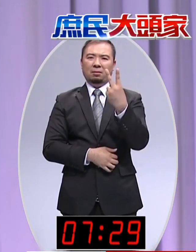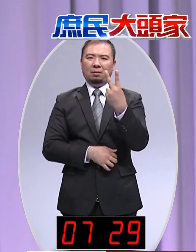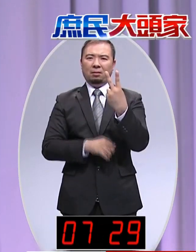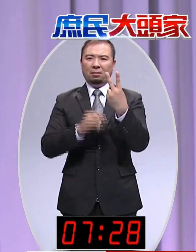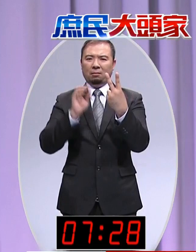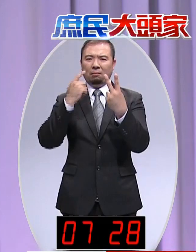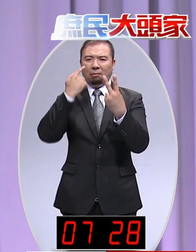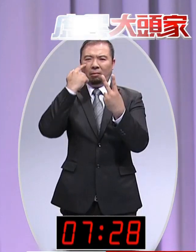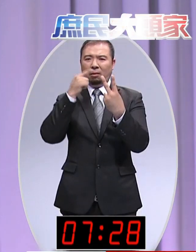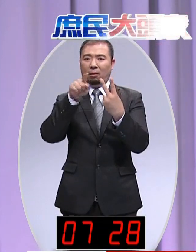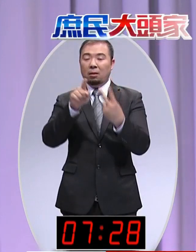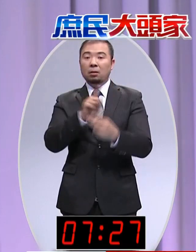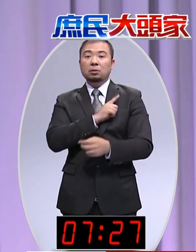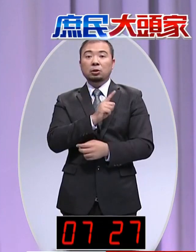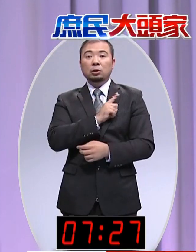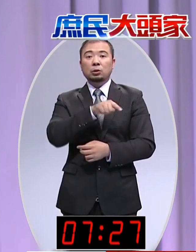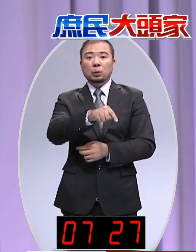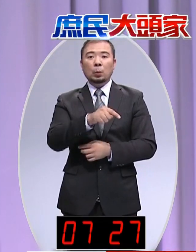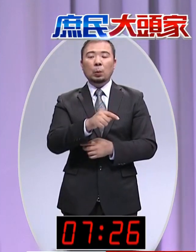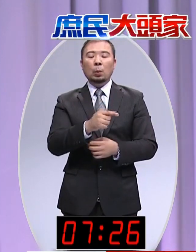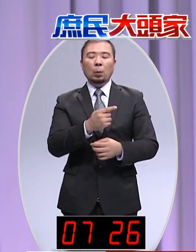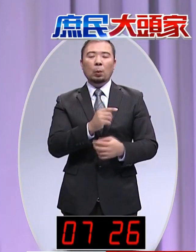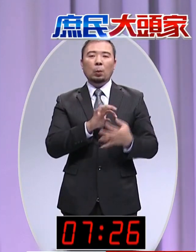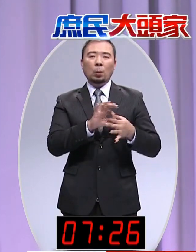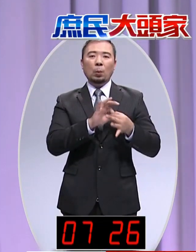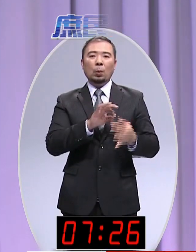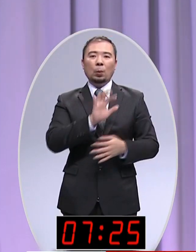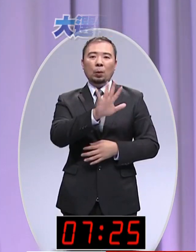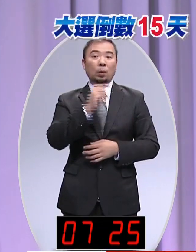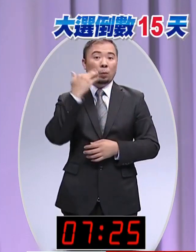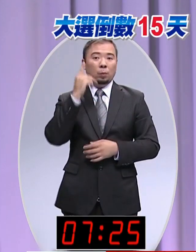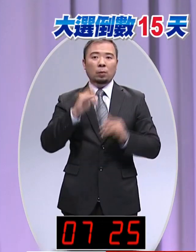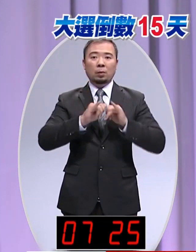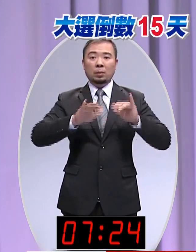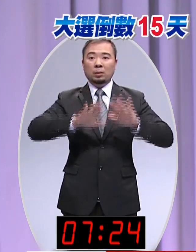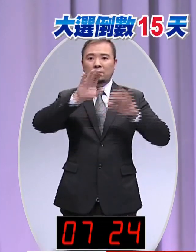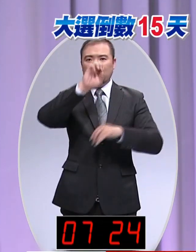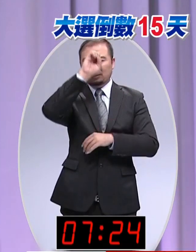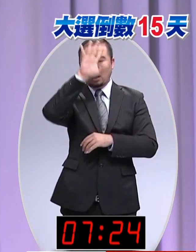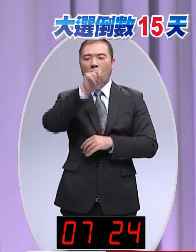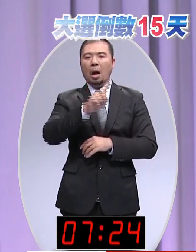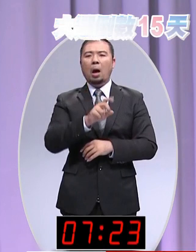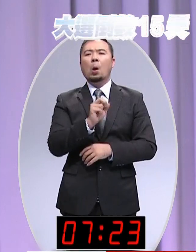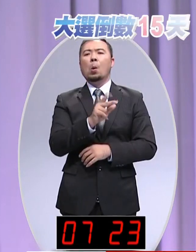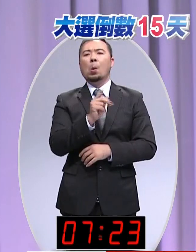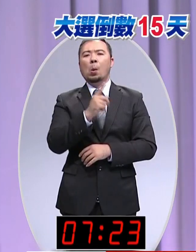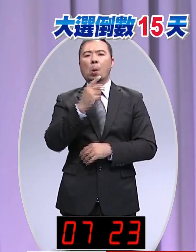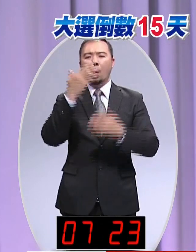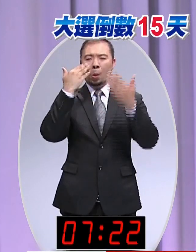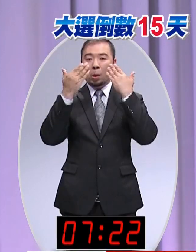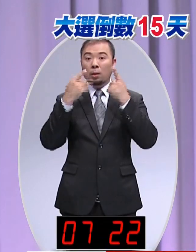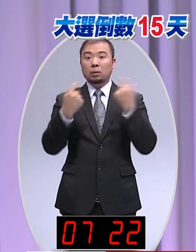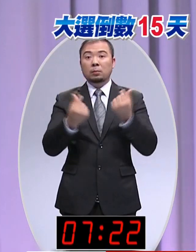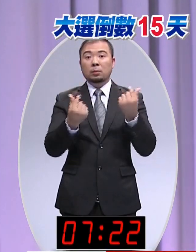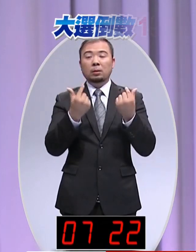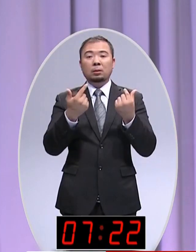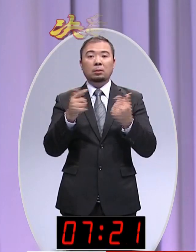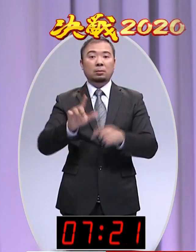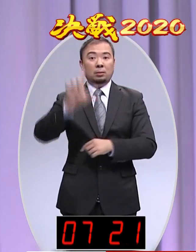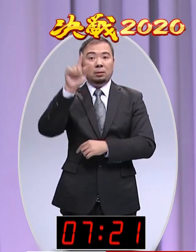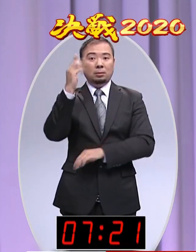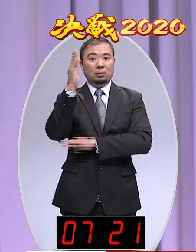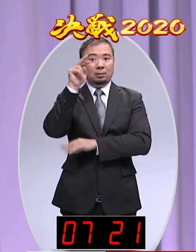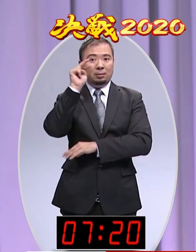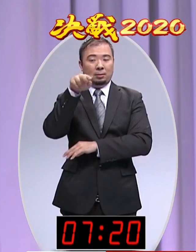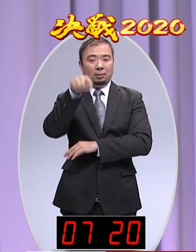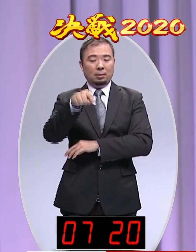短，只要民进党做的都把它护短下去，包括上一次证监会举出国民党几个